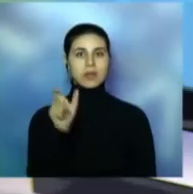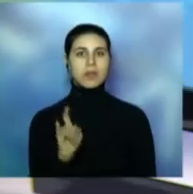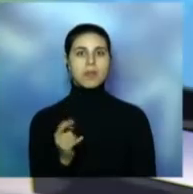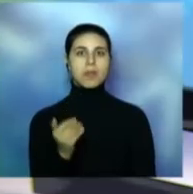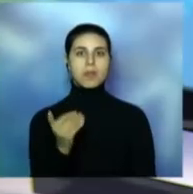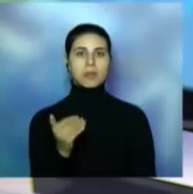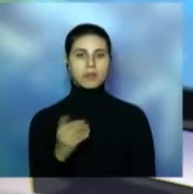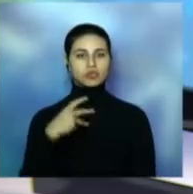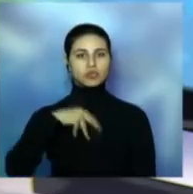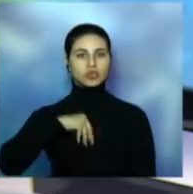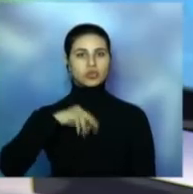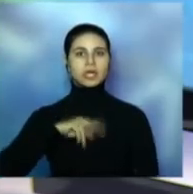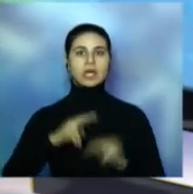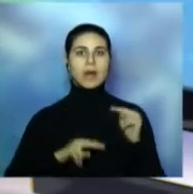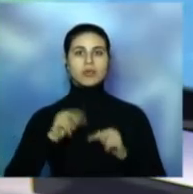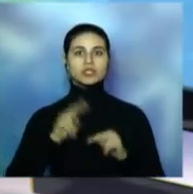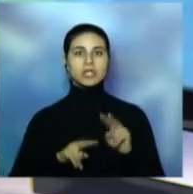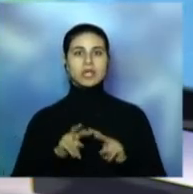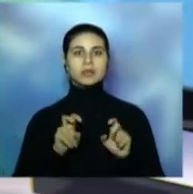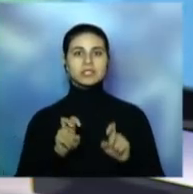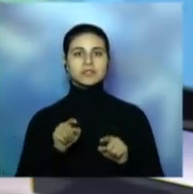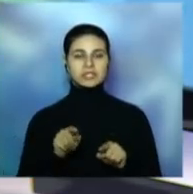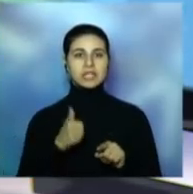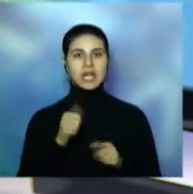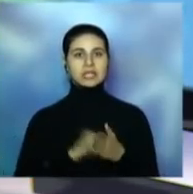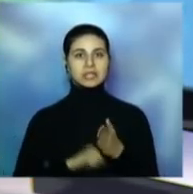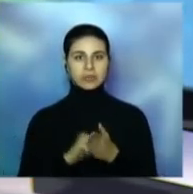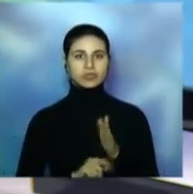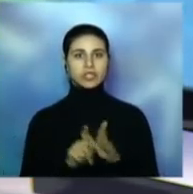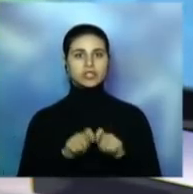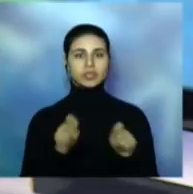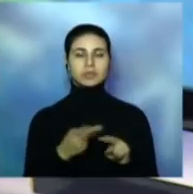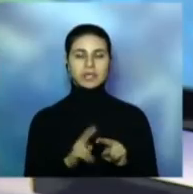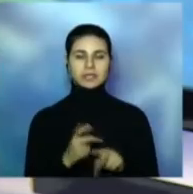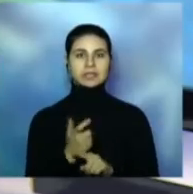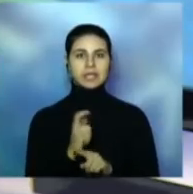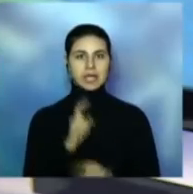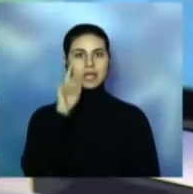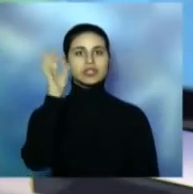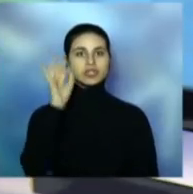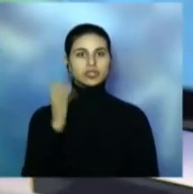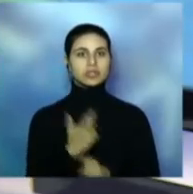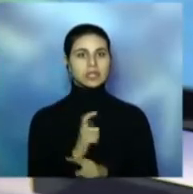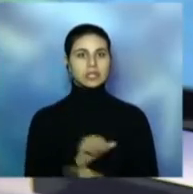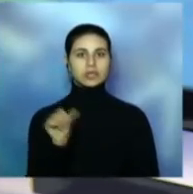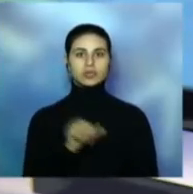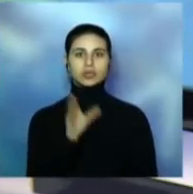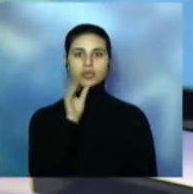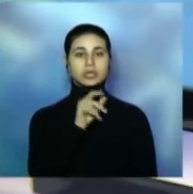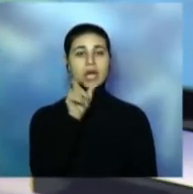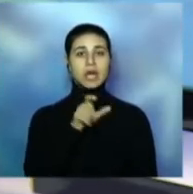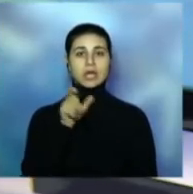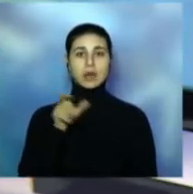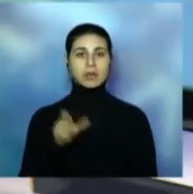ბავშვის სულიერი ამოშენებისთვის კარგი საფუძველი შექმნას ეს არის ძალიან ხშირი, ამიტომ ეს არის ძალიან ცუდი, როდესაც ჩვენ